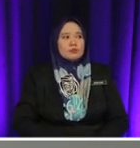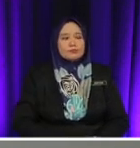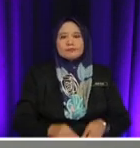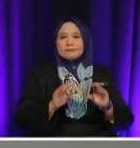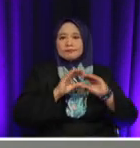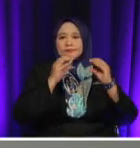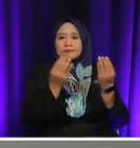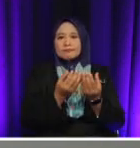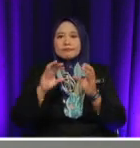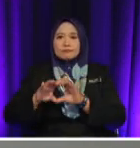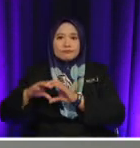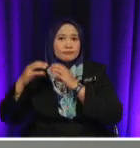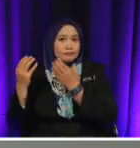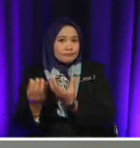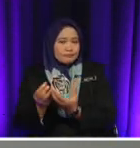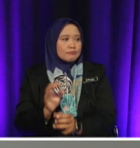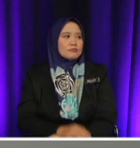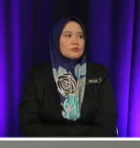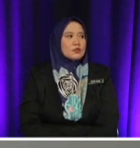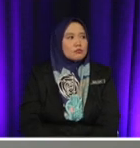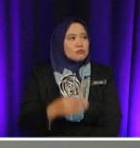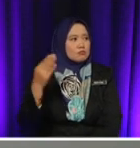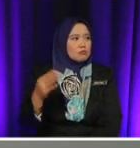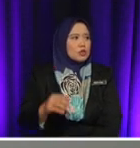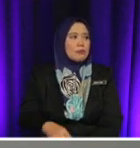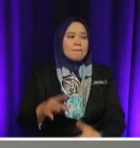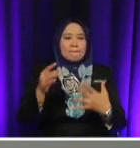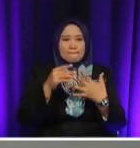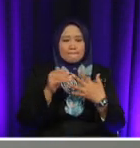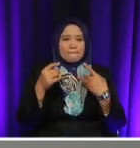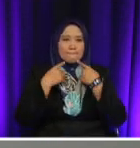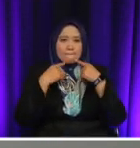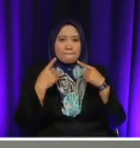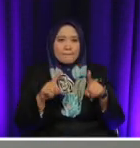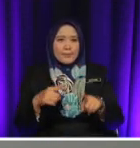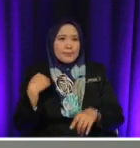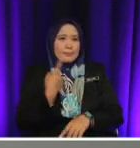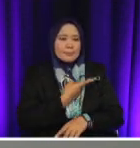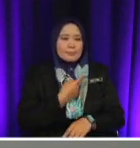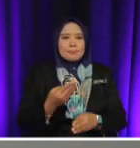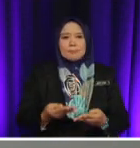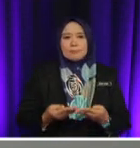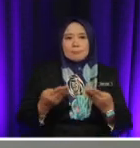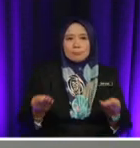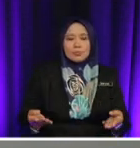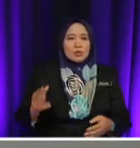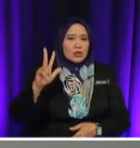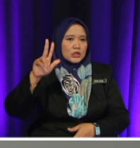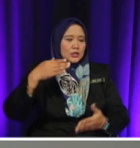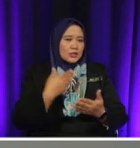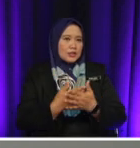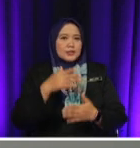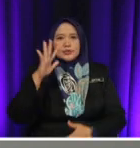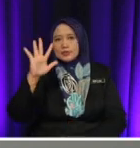mu gambar jawan dalam apa dalam tiga ataupun